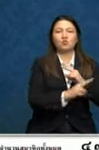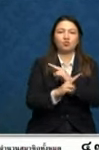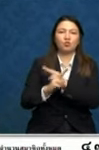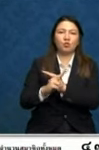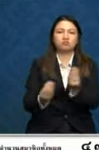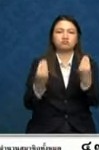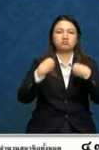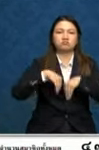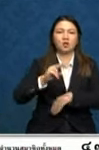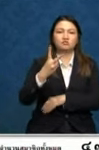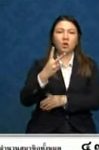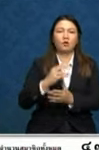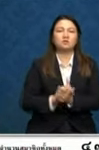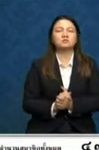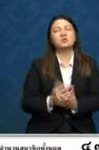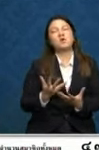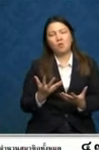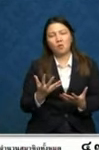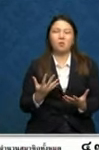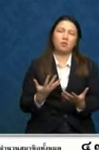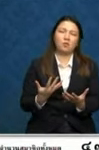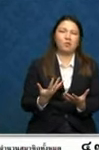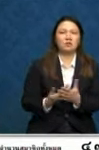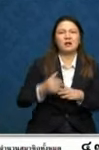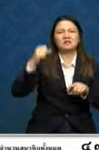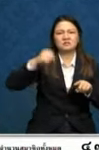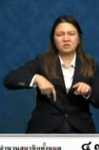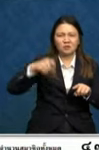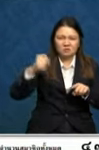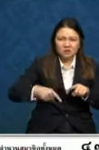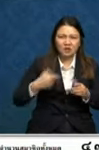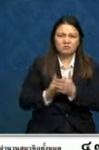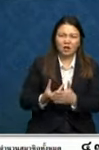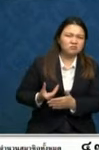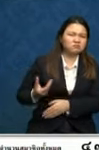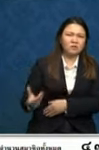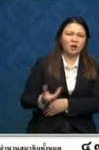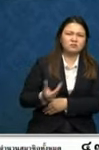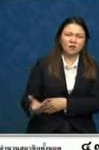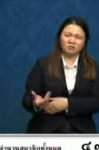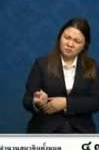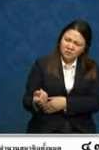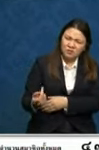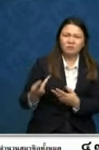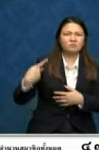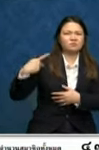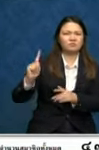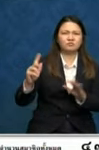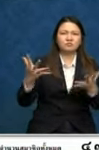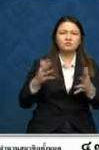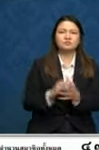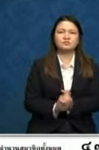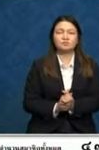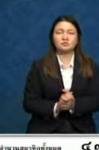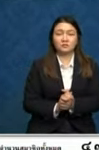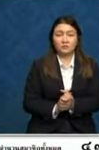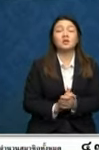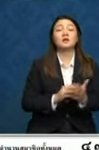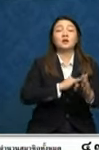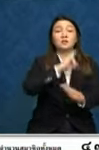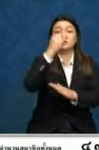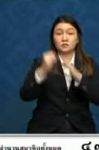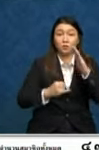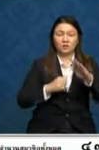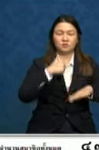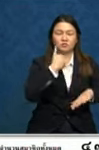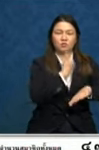ครับซ้ำซ้อนเสียงก็ประมาณเปล่าๆนะครับจังหวัดก็ผู้ว่าราชการจังหวัด